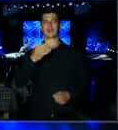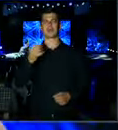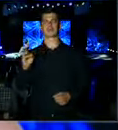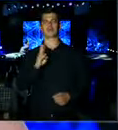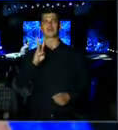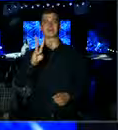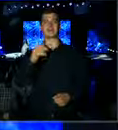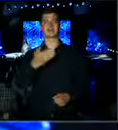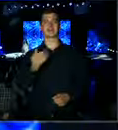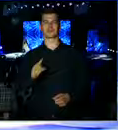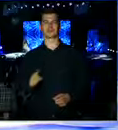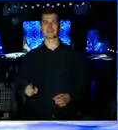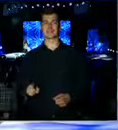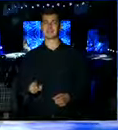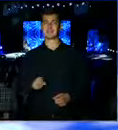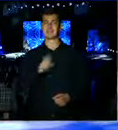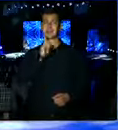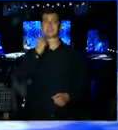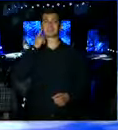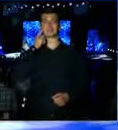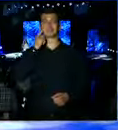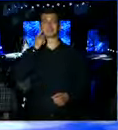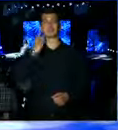Mazowiecki. Przypominam, Państwo również decydują.